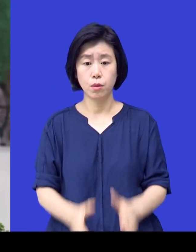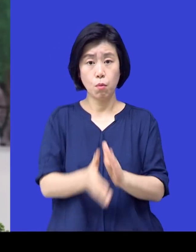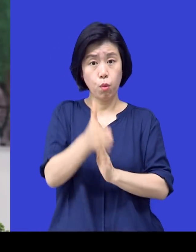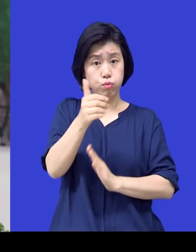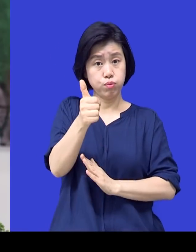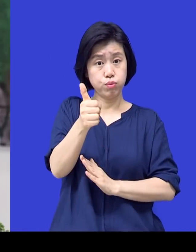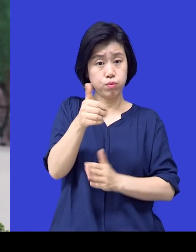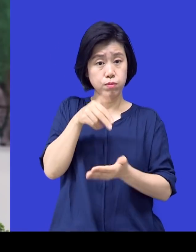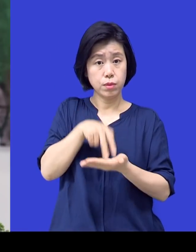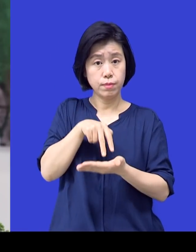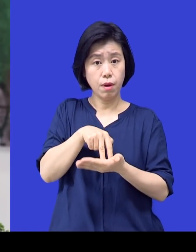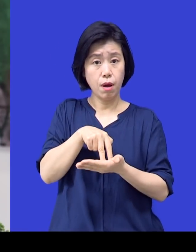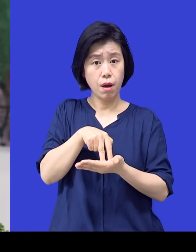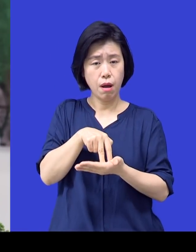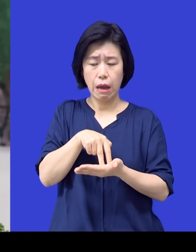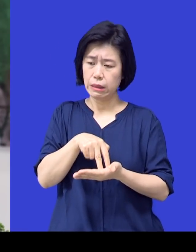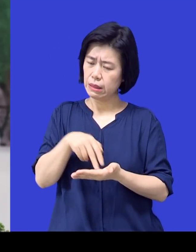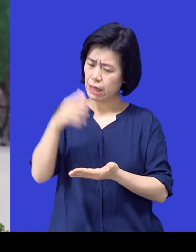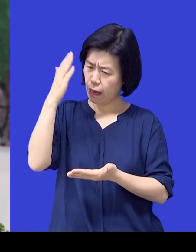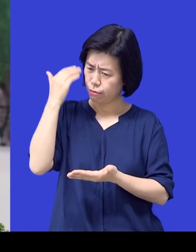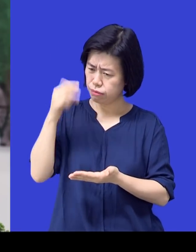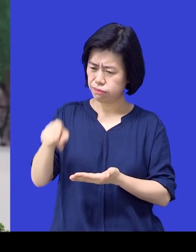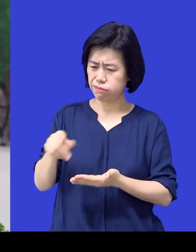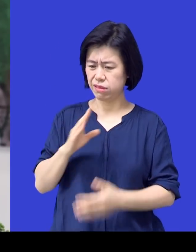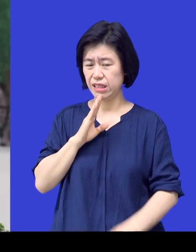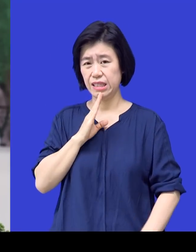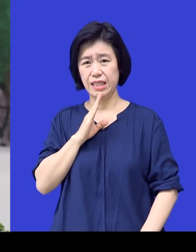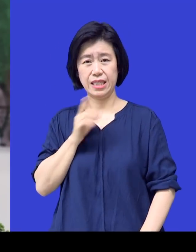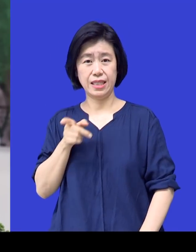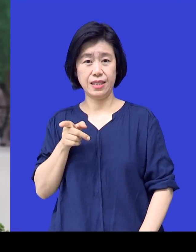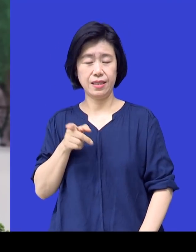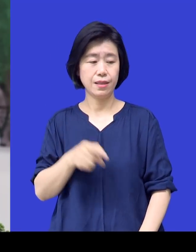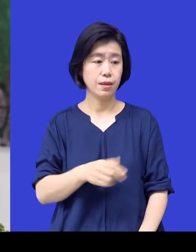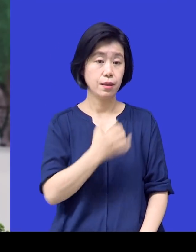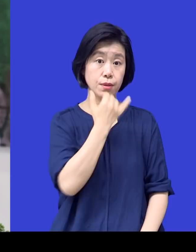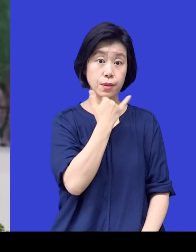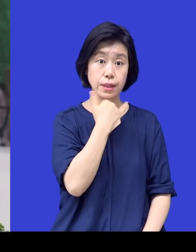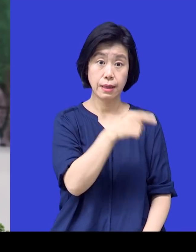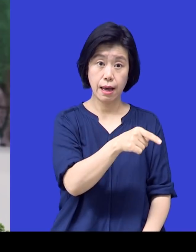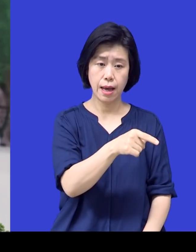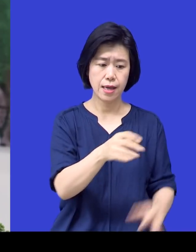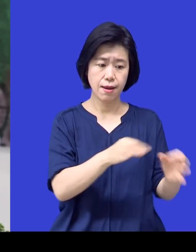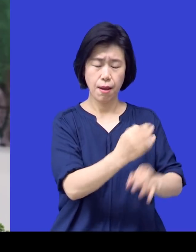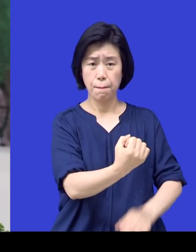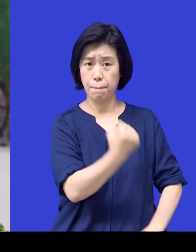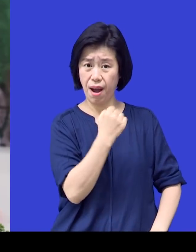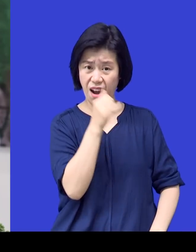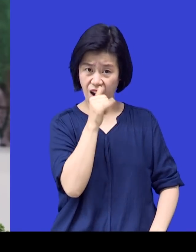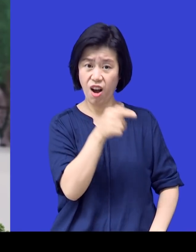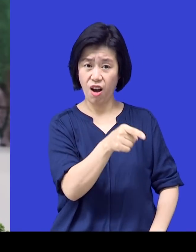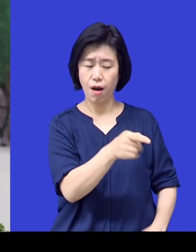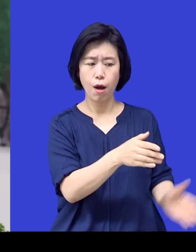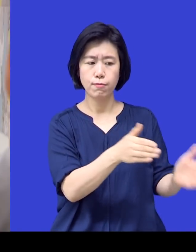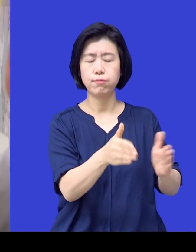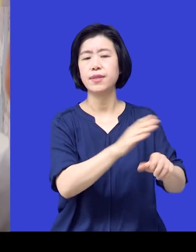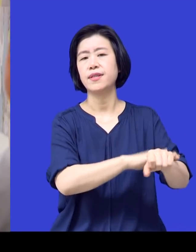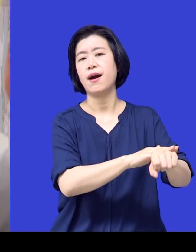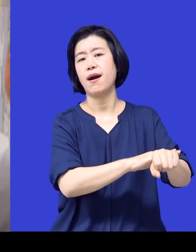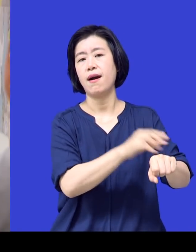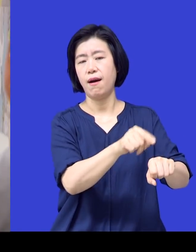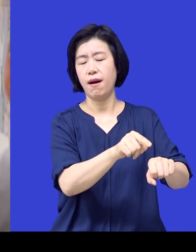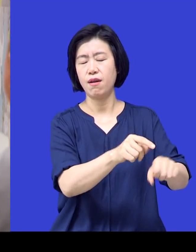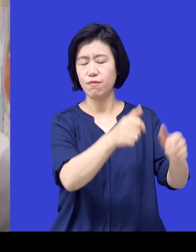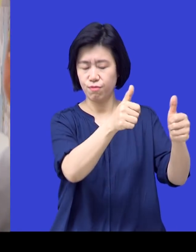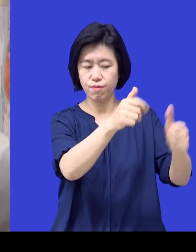거예요. 네. 근데 이것이 하나님의 뜻이다라는 확신을 또 갖게 되어서 준비하던 걸 다 스탑하고 예.